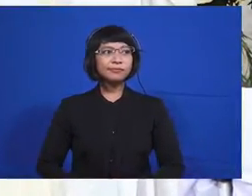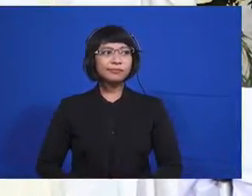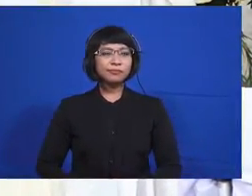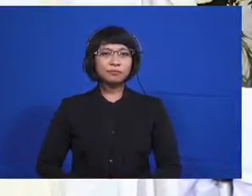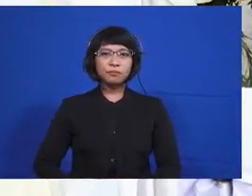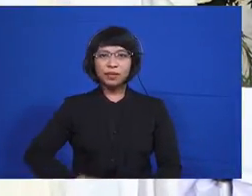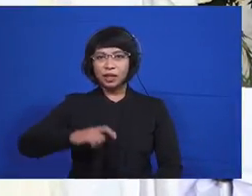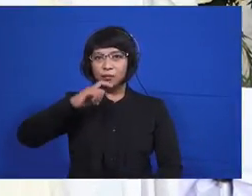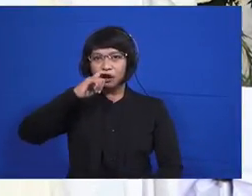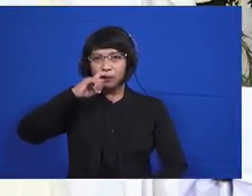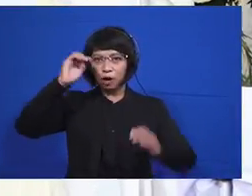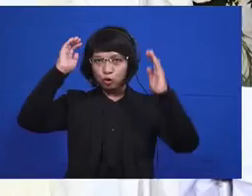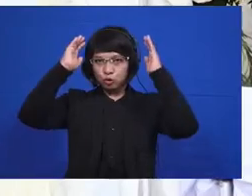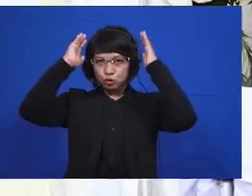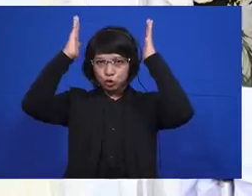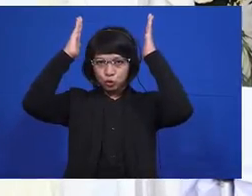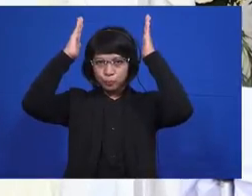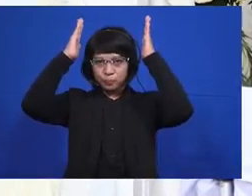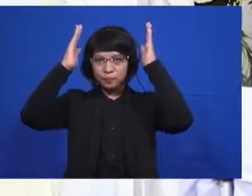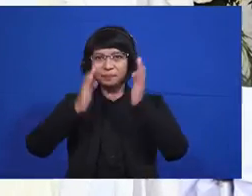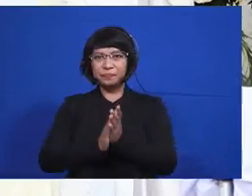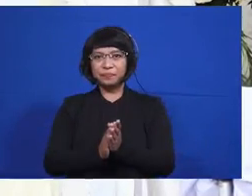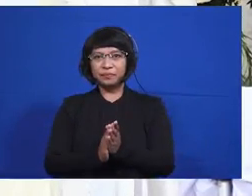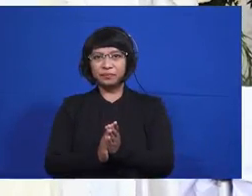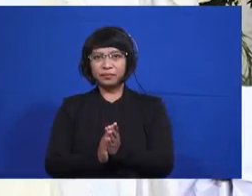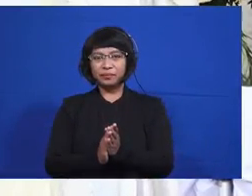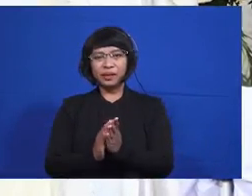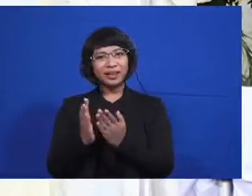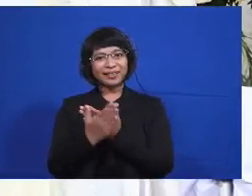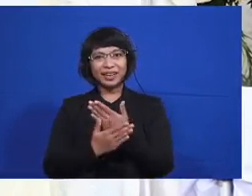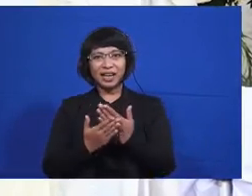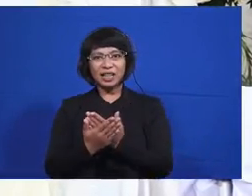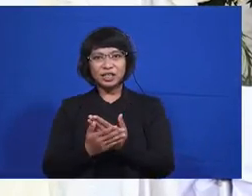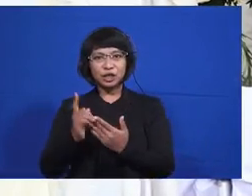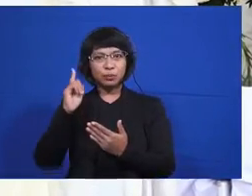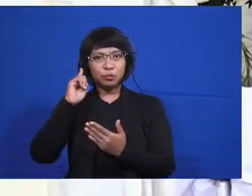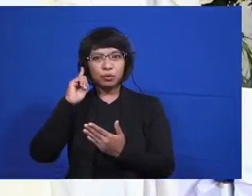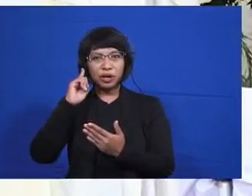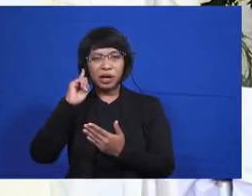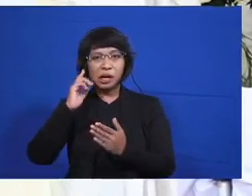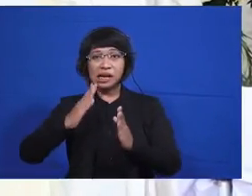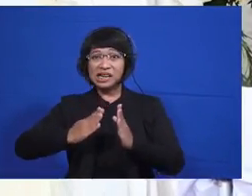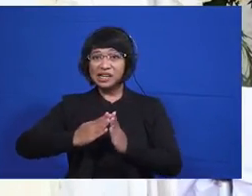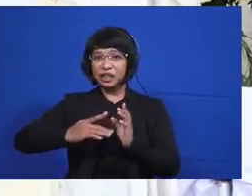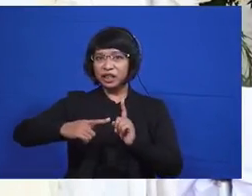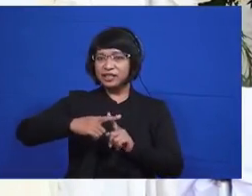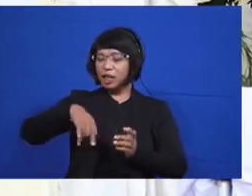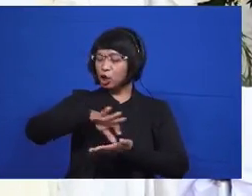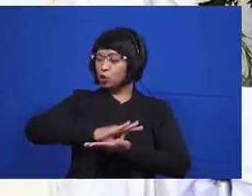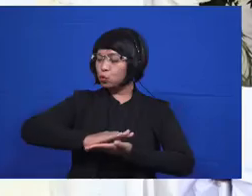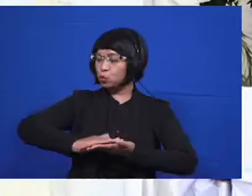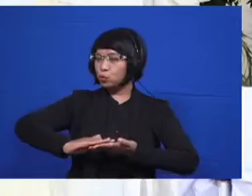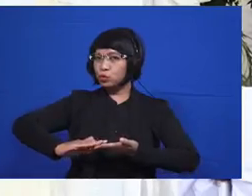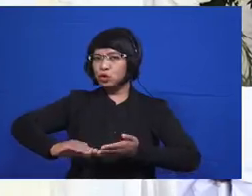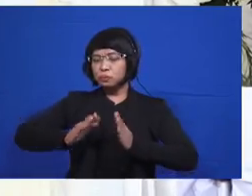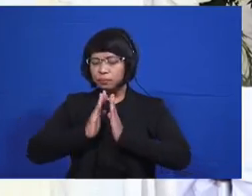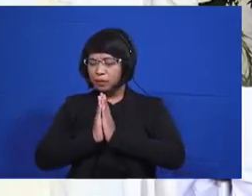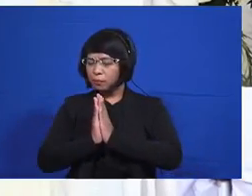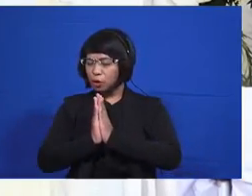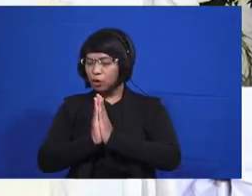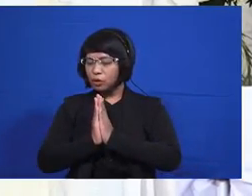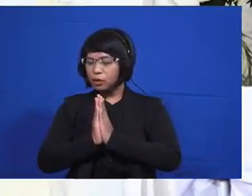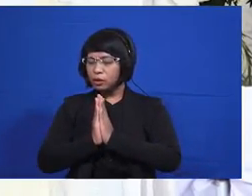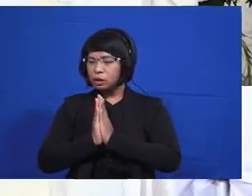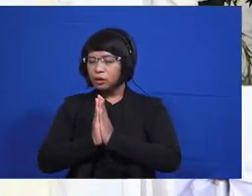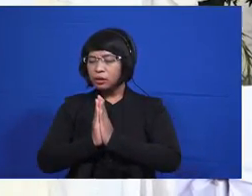Bapak Uskup yang terkasih, Bunda Gereja yang kudus, memohon agar Bapak